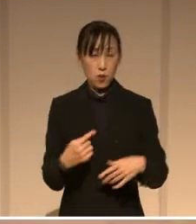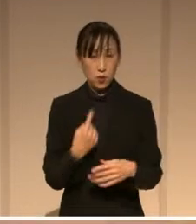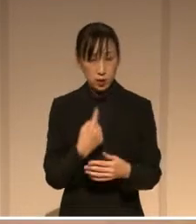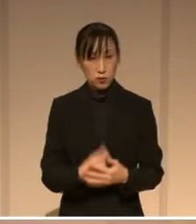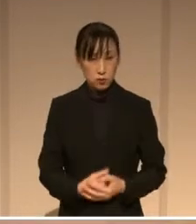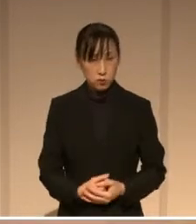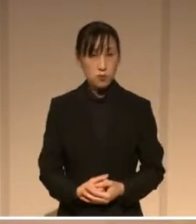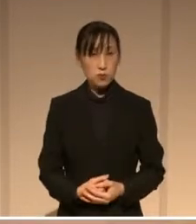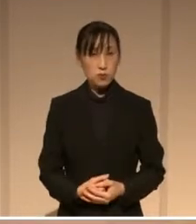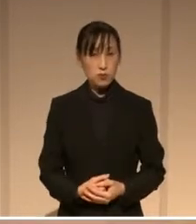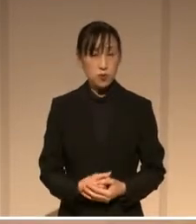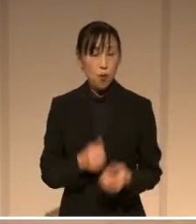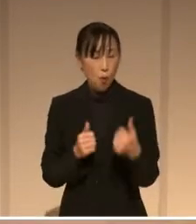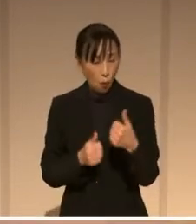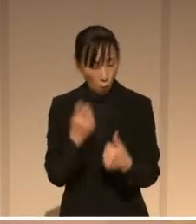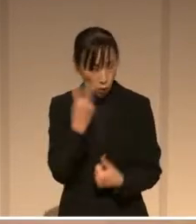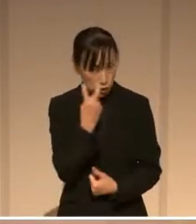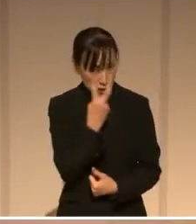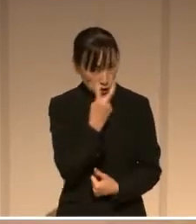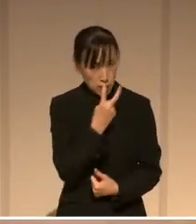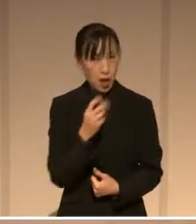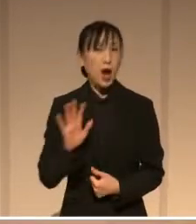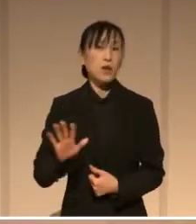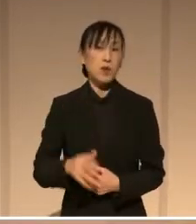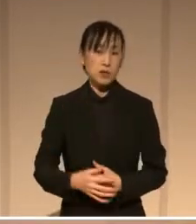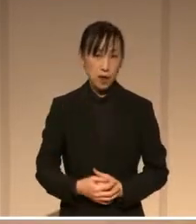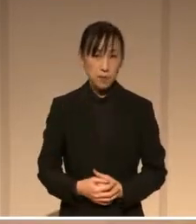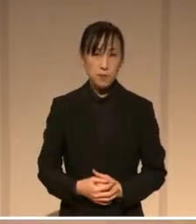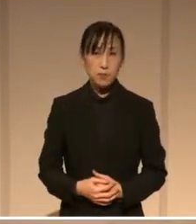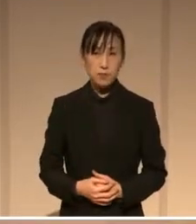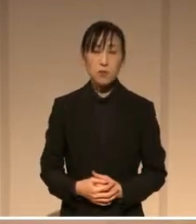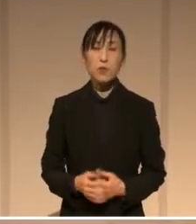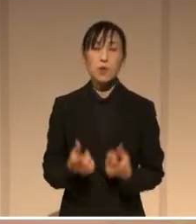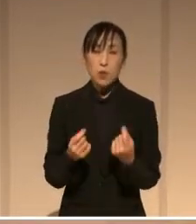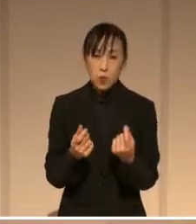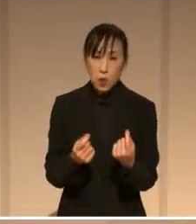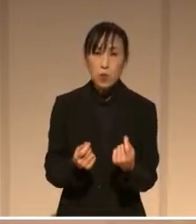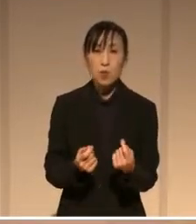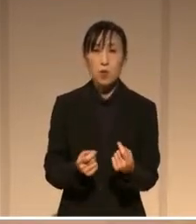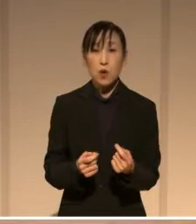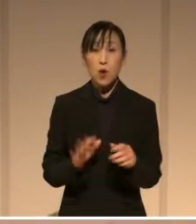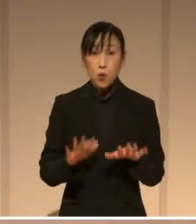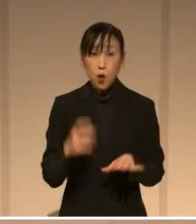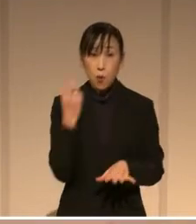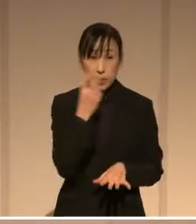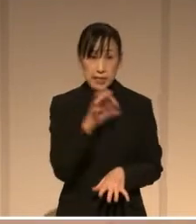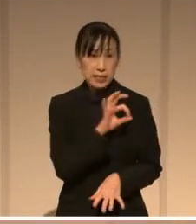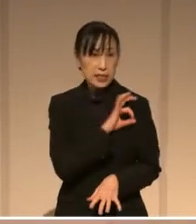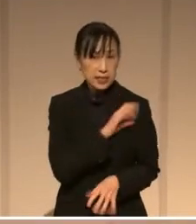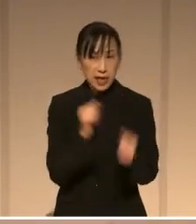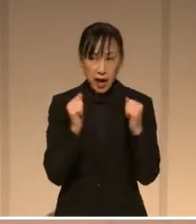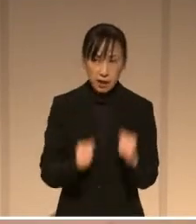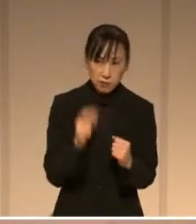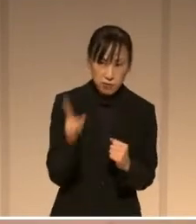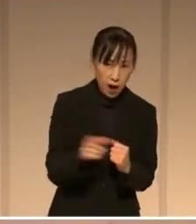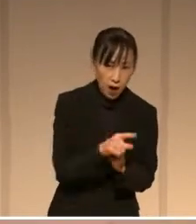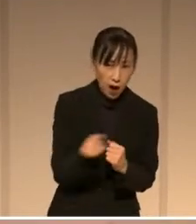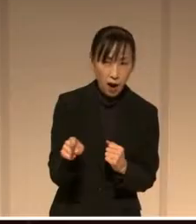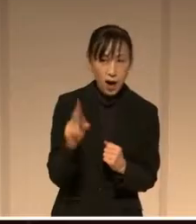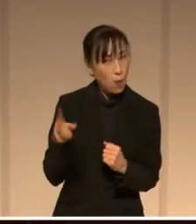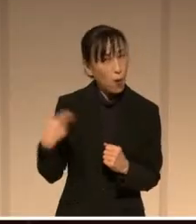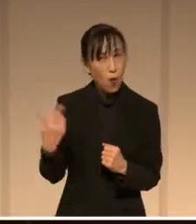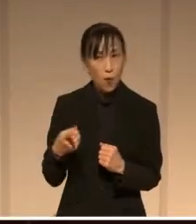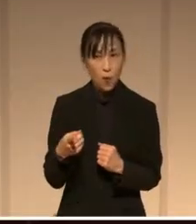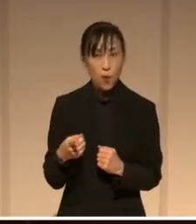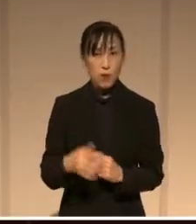イカン審査をされましたからねあぁそう今日もその審査をしたい人がね会場にいたりするあらa